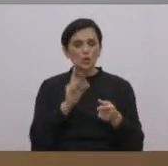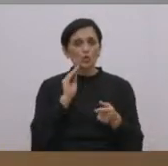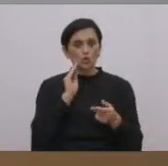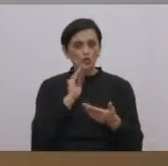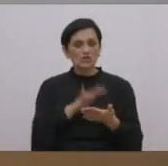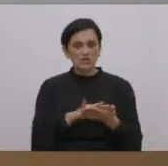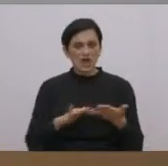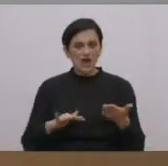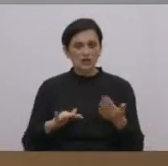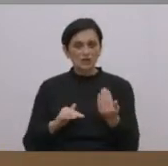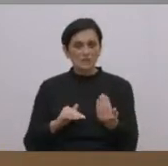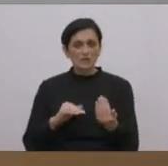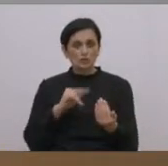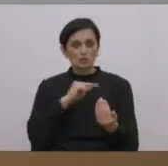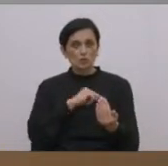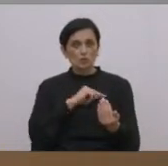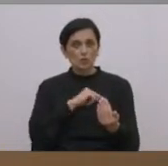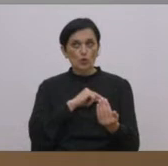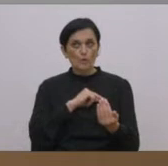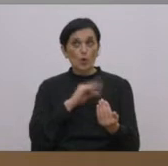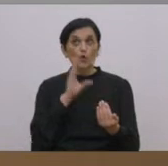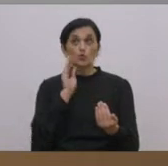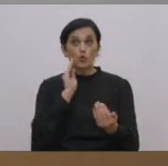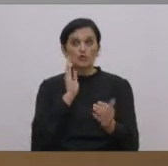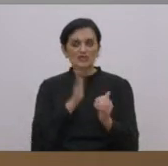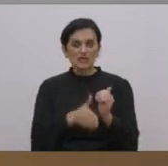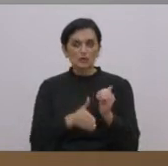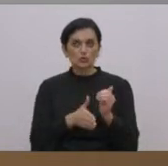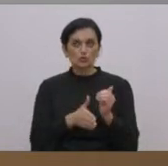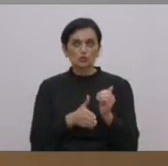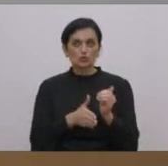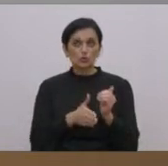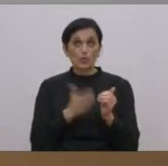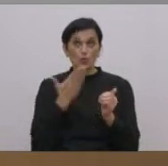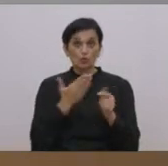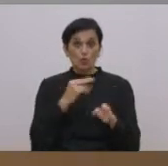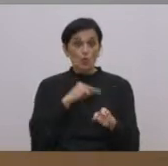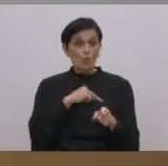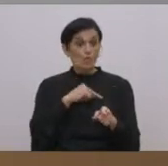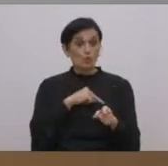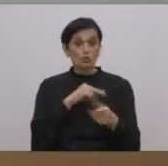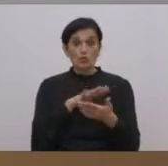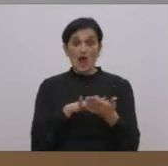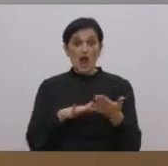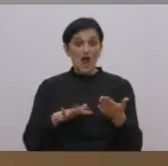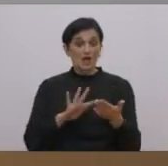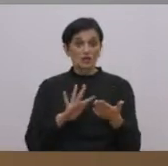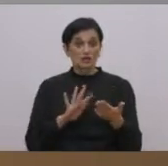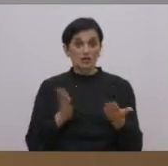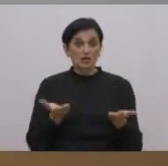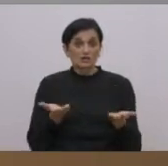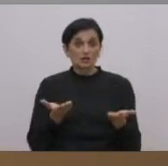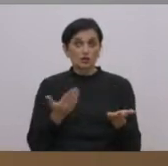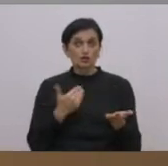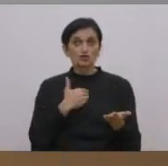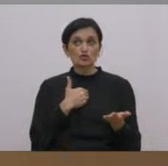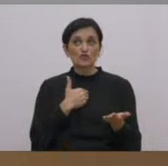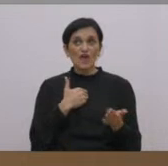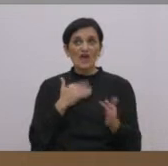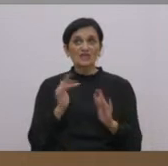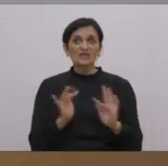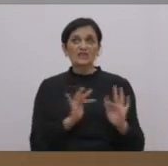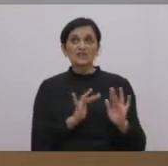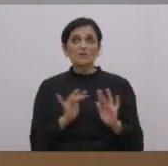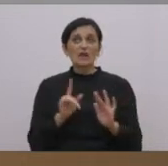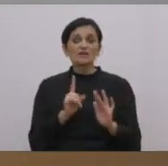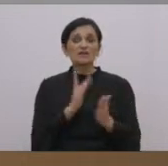გაგრძელდება მისი მუშაობა და როდის დასრულდება? Და თუ ეს მუშაობა არ გაგრძელდა, მაშინ ჩვენი ქმედება